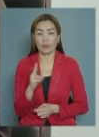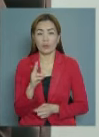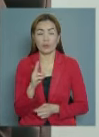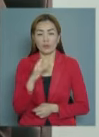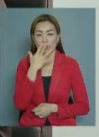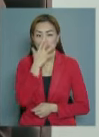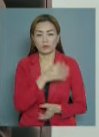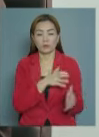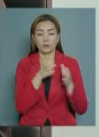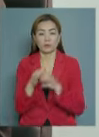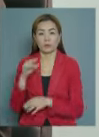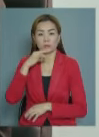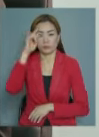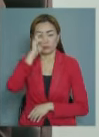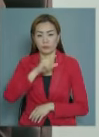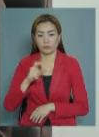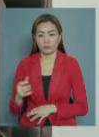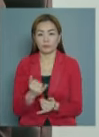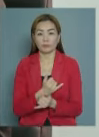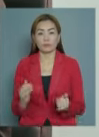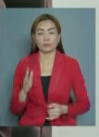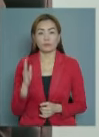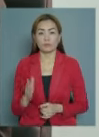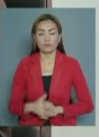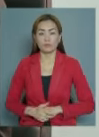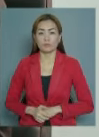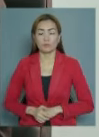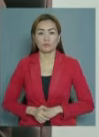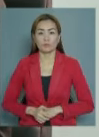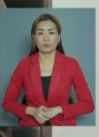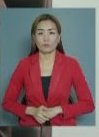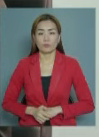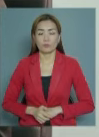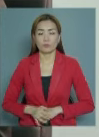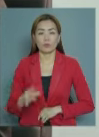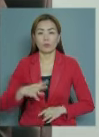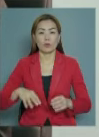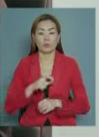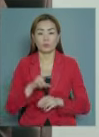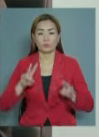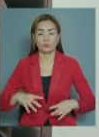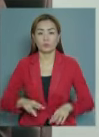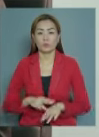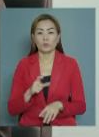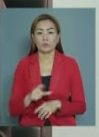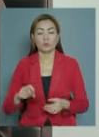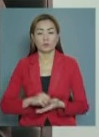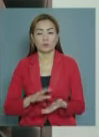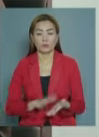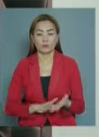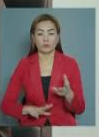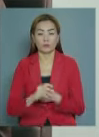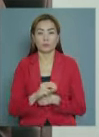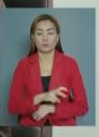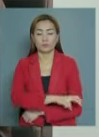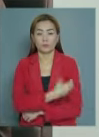қандастарымызға, шетелден азаматтарына тұрғылықты осы Қазақстан Республикасында тұрып жатқан немесе азаматтығы жоқ шетел азаматтарына